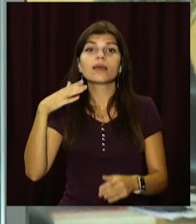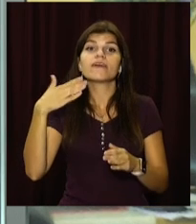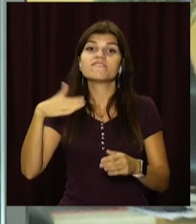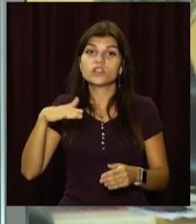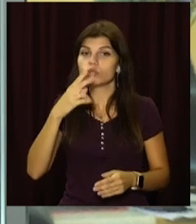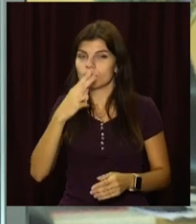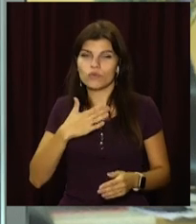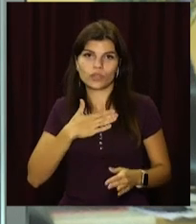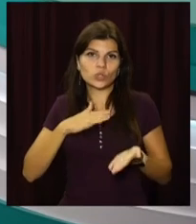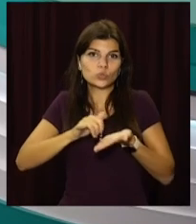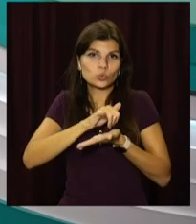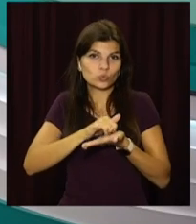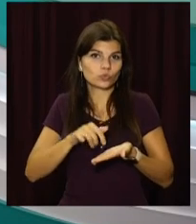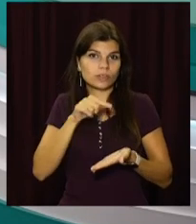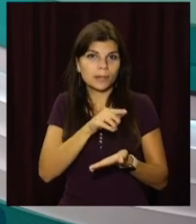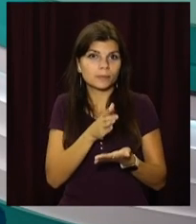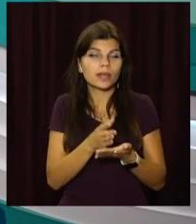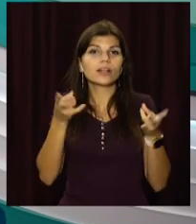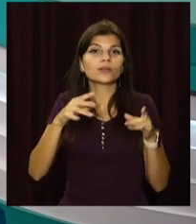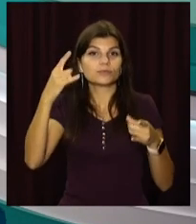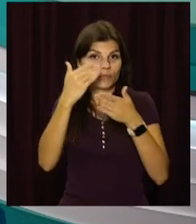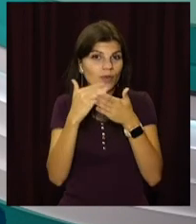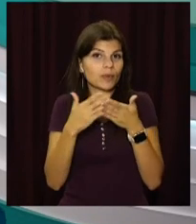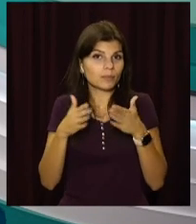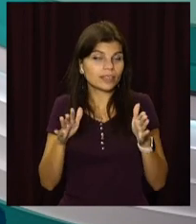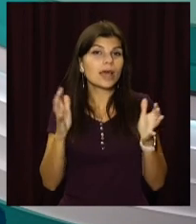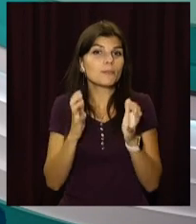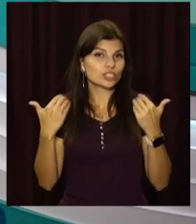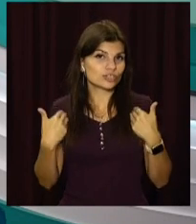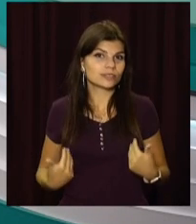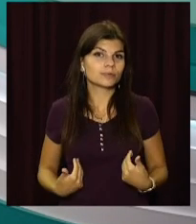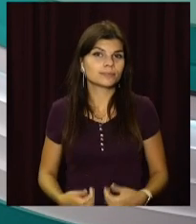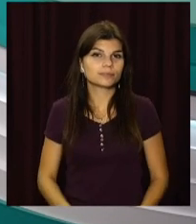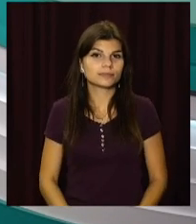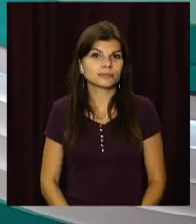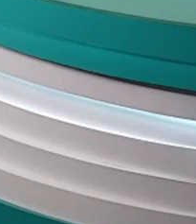Сюжети переглядайте на нашому YouTube-каналі. Залишайтесь відкритим та бережіть себе!